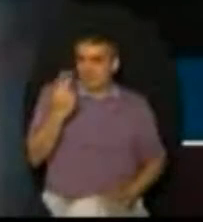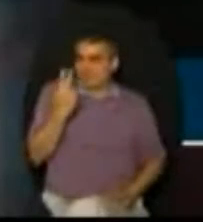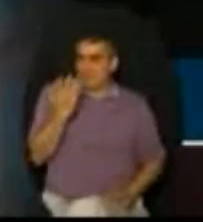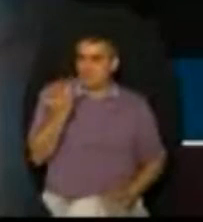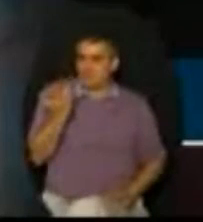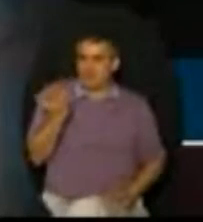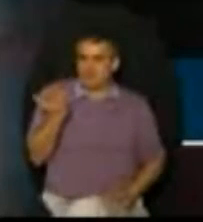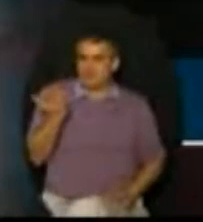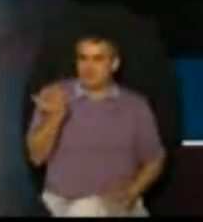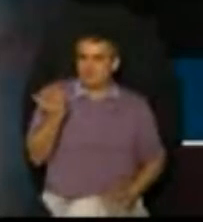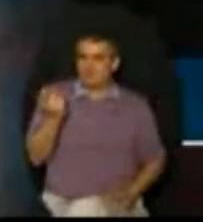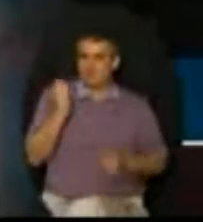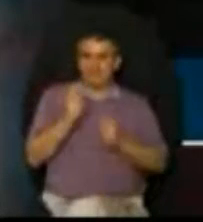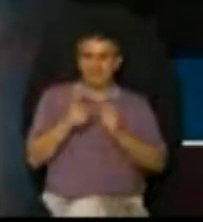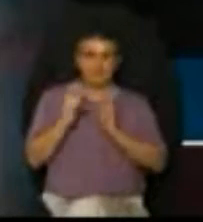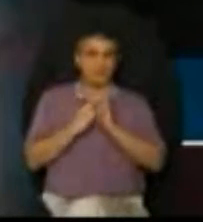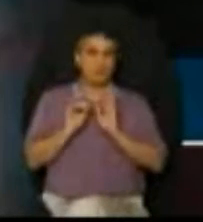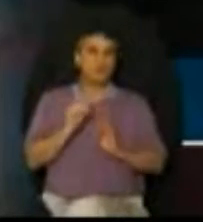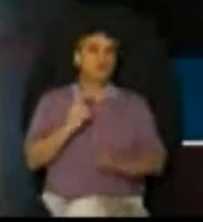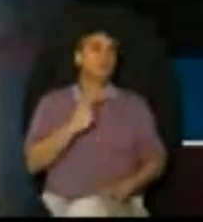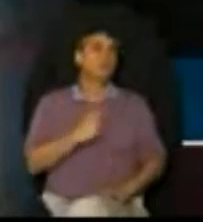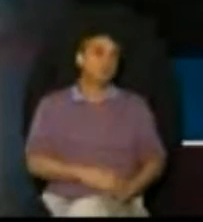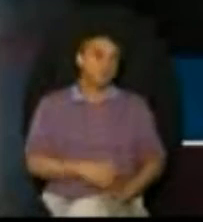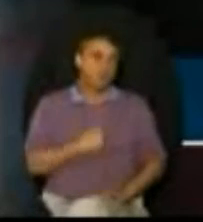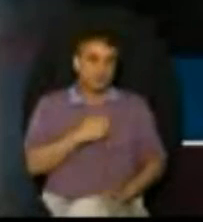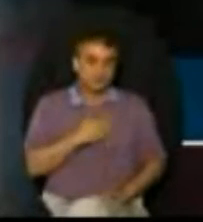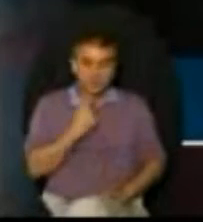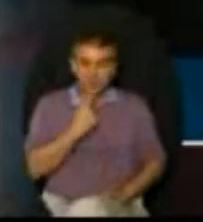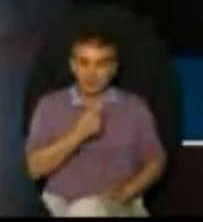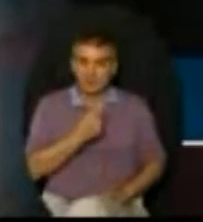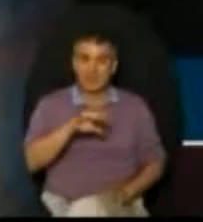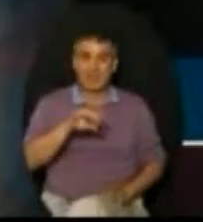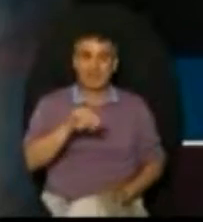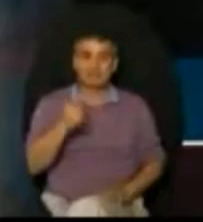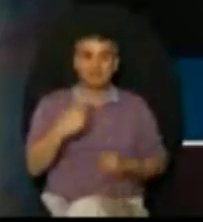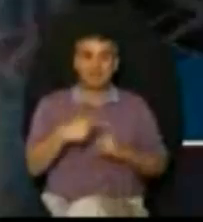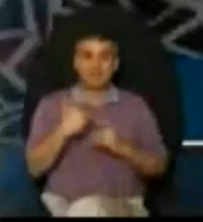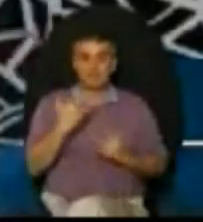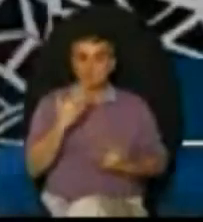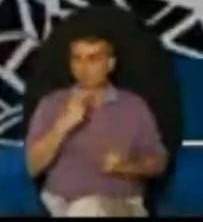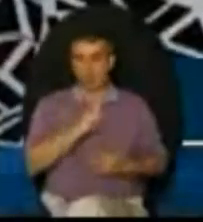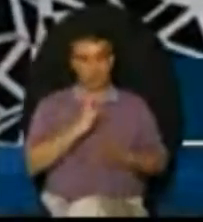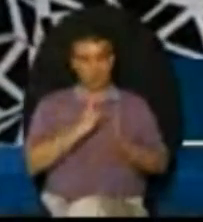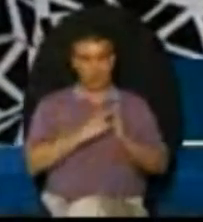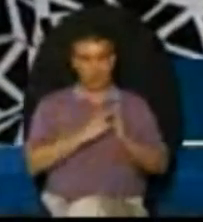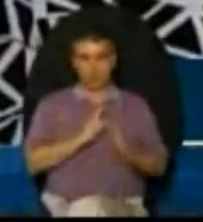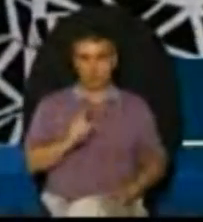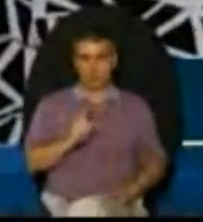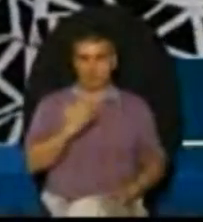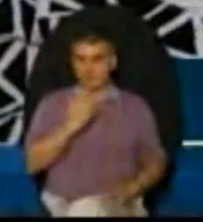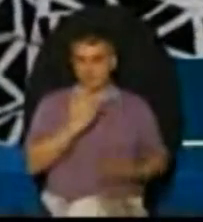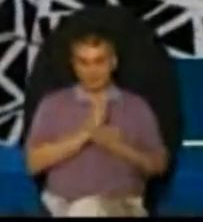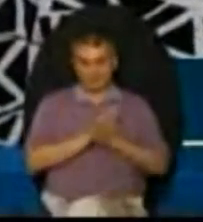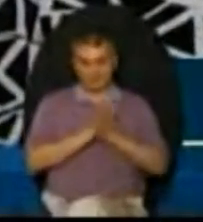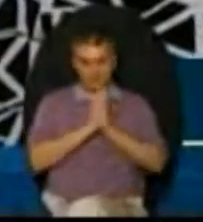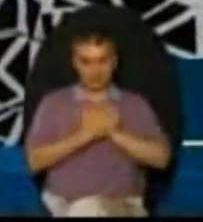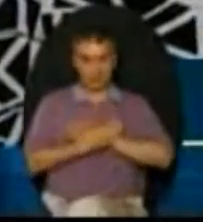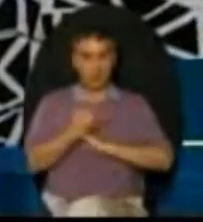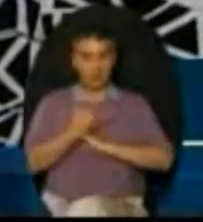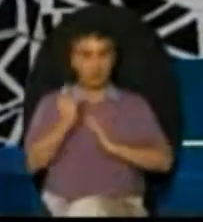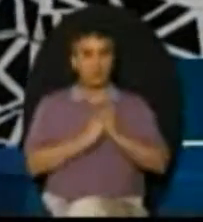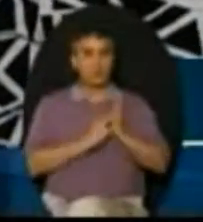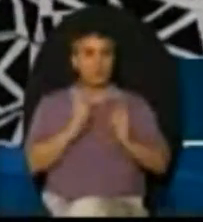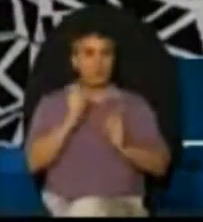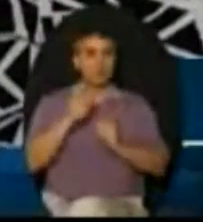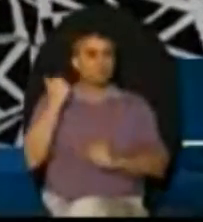כמובן הימורים חוקיים. אז זה מה שאני רוצה להגיד. הקזינו עד היום במדינת ישראל הוא לא חוקי. ברגע שהוא יהפוך לחוקי,